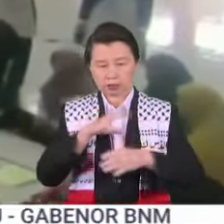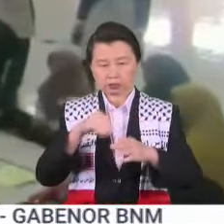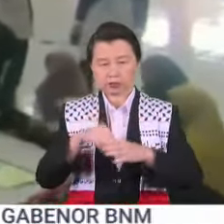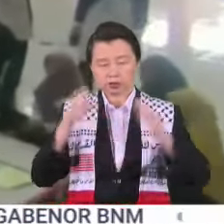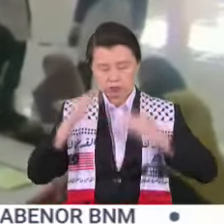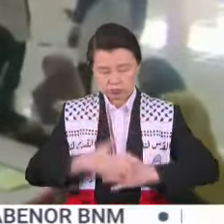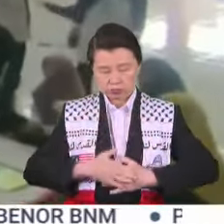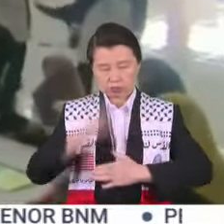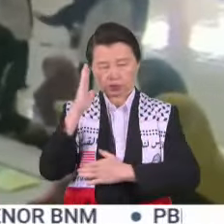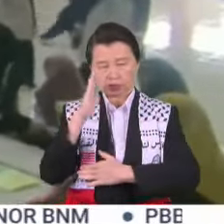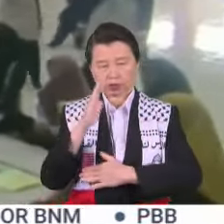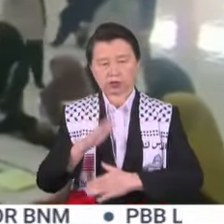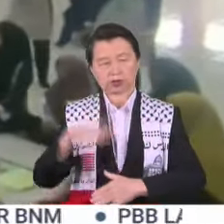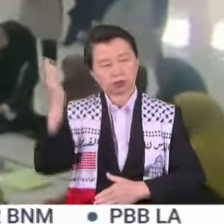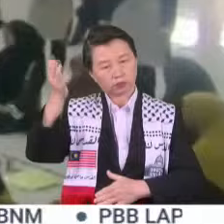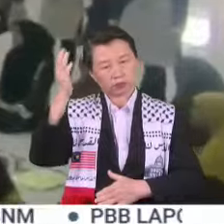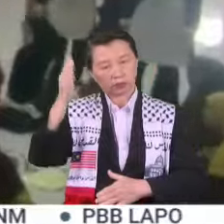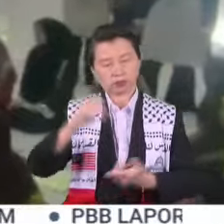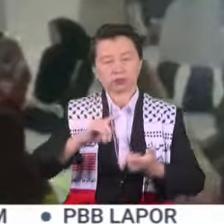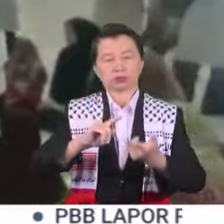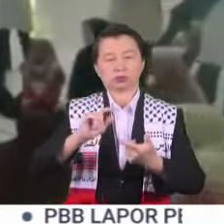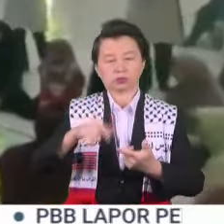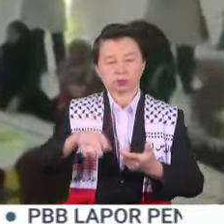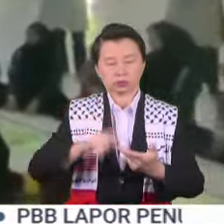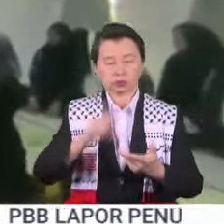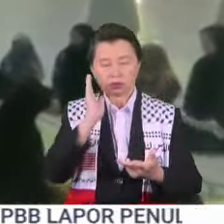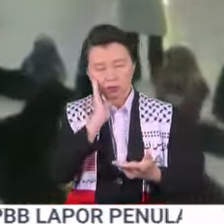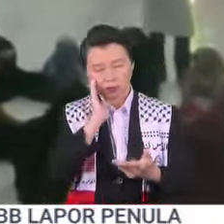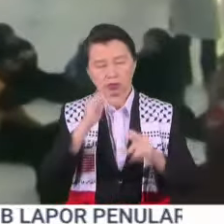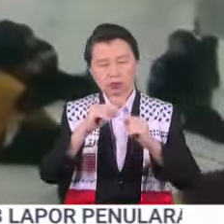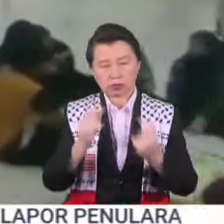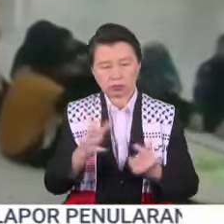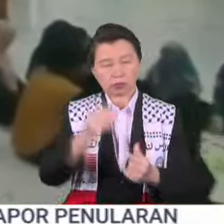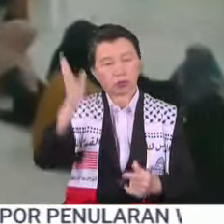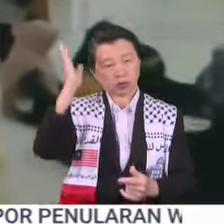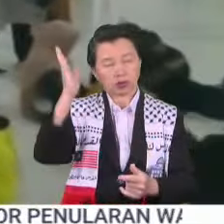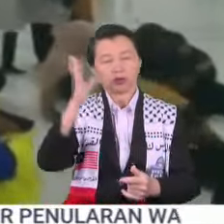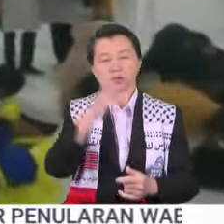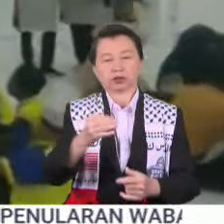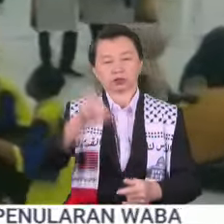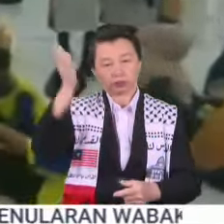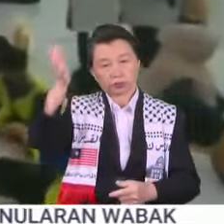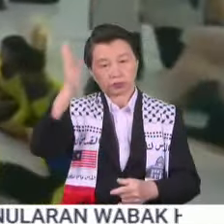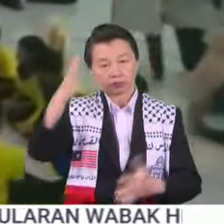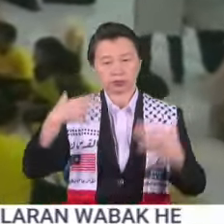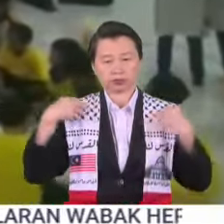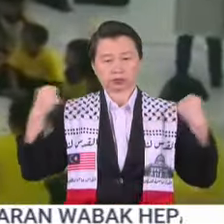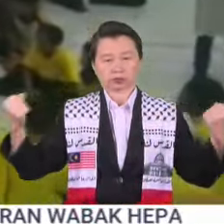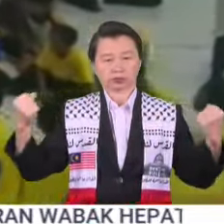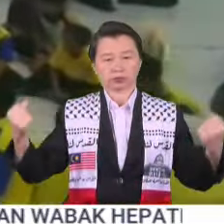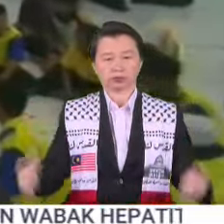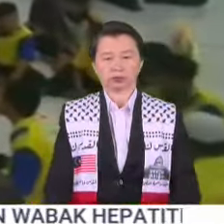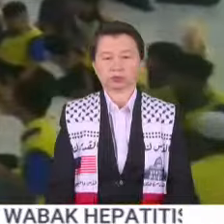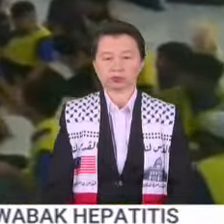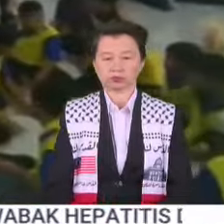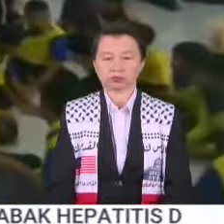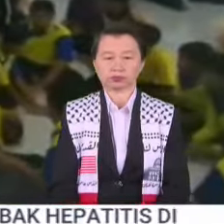solat duha, tazkirah, klinik ikhra, tadabbur Al-Quran dan ceramah kesihatan.